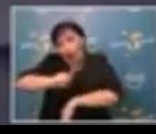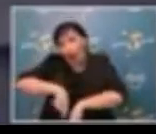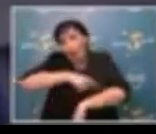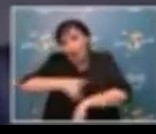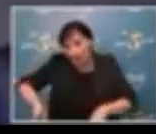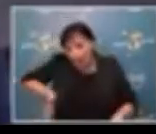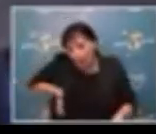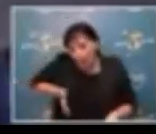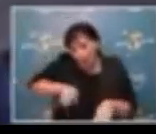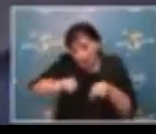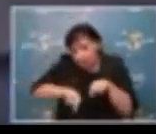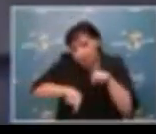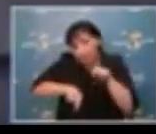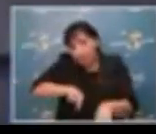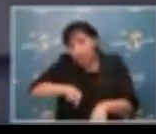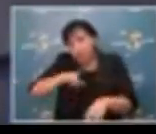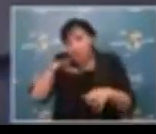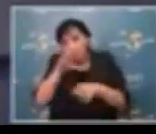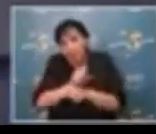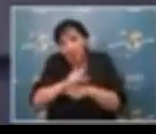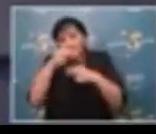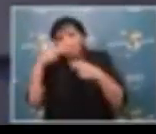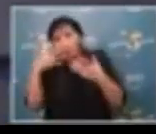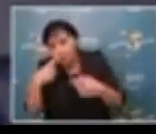la cosa bip bip come si spegneva.